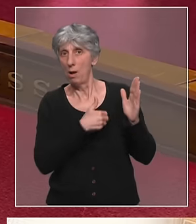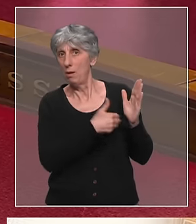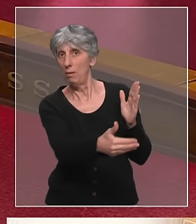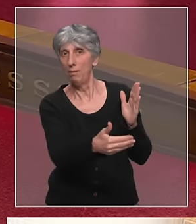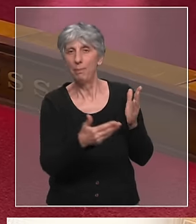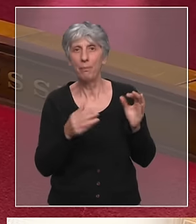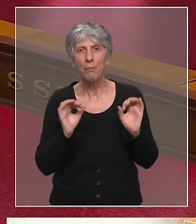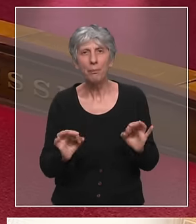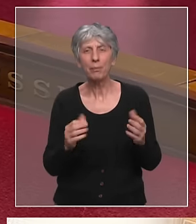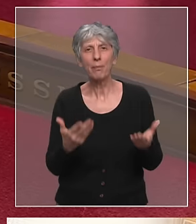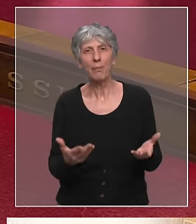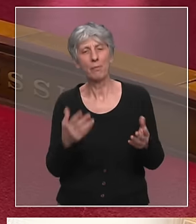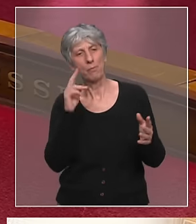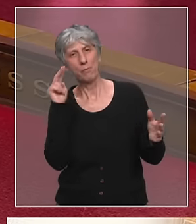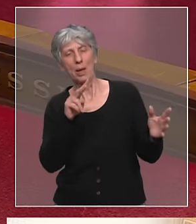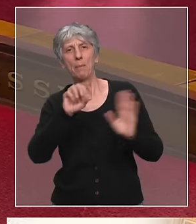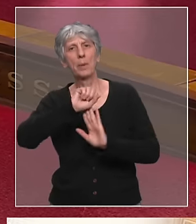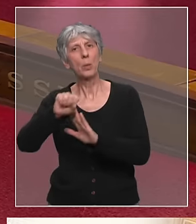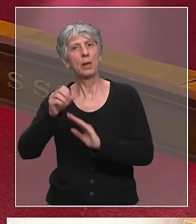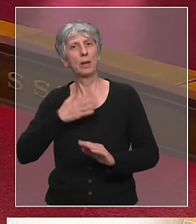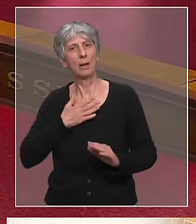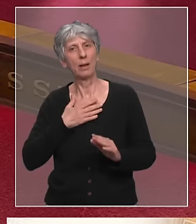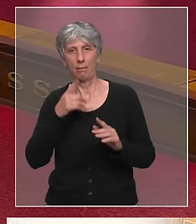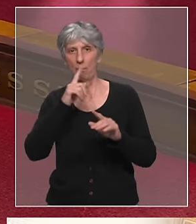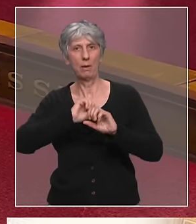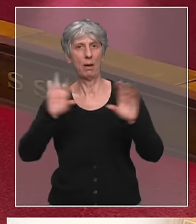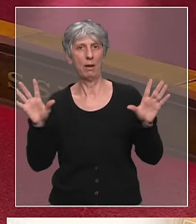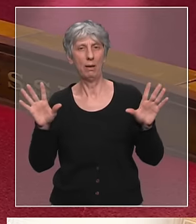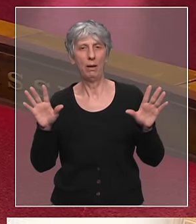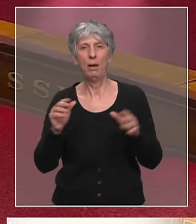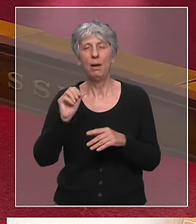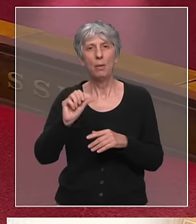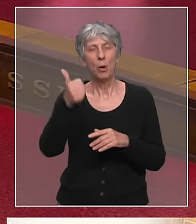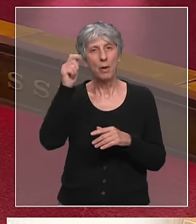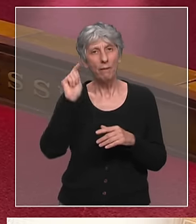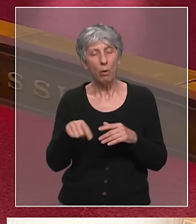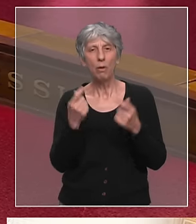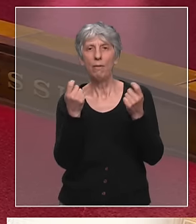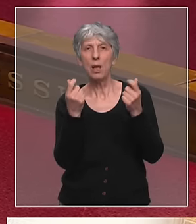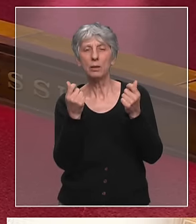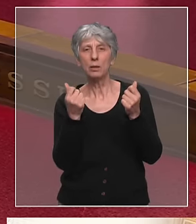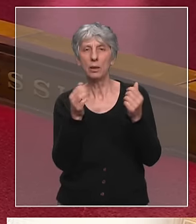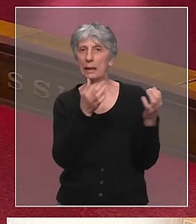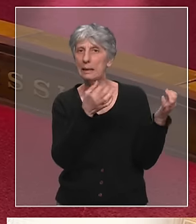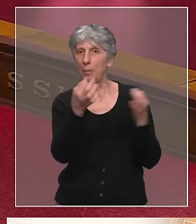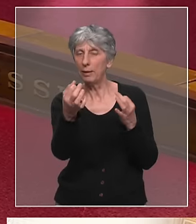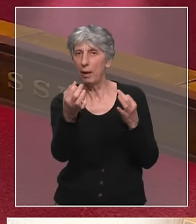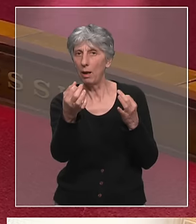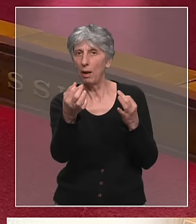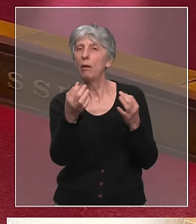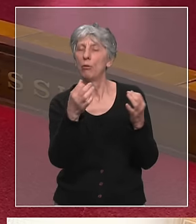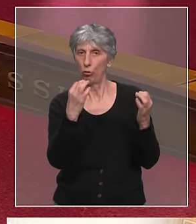À partir de là, les priorités qui sont les nôtres sont très claires. D'abord, assurer la stabilité financière d'Atos, lui donner de la